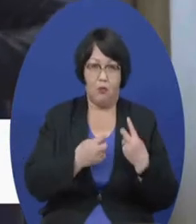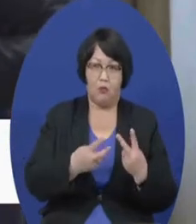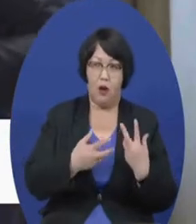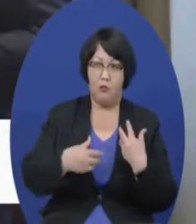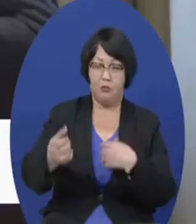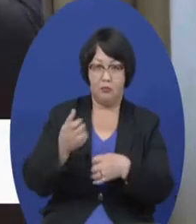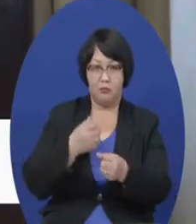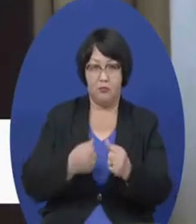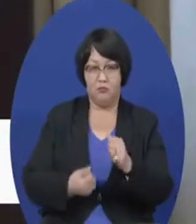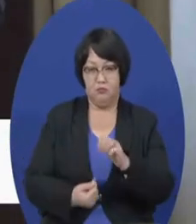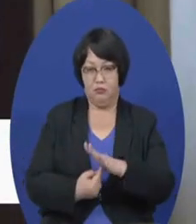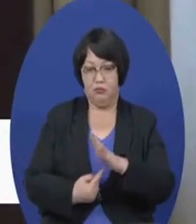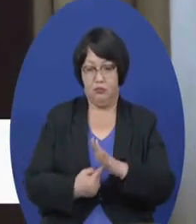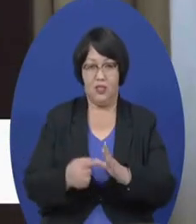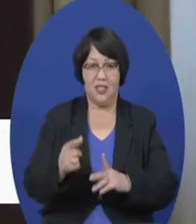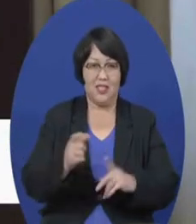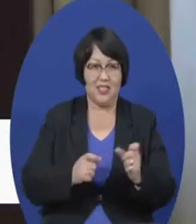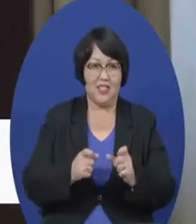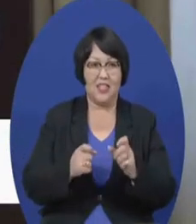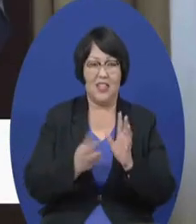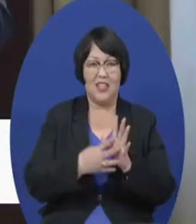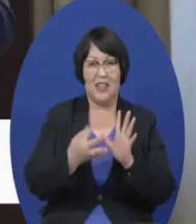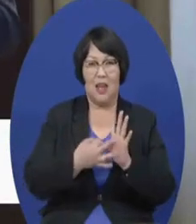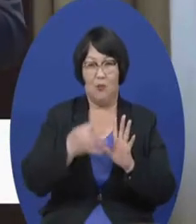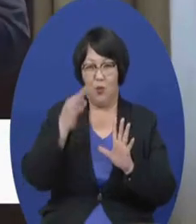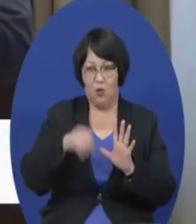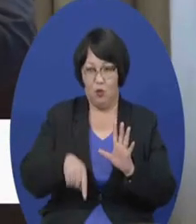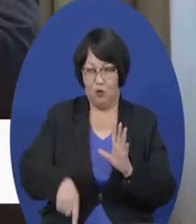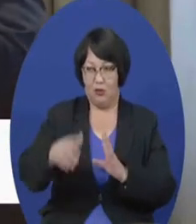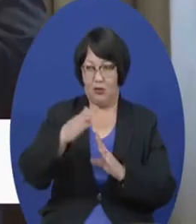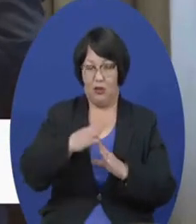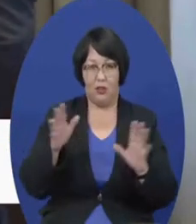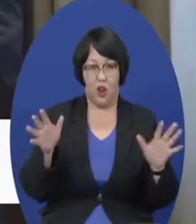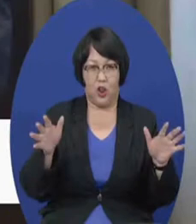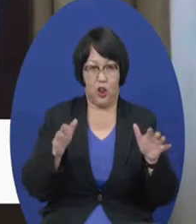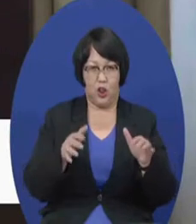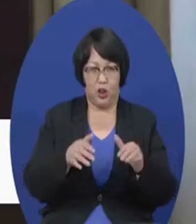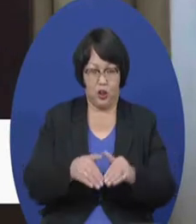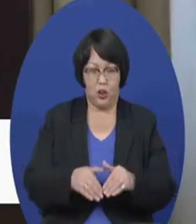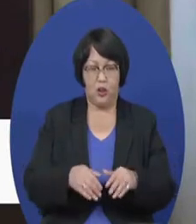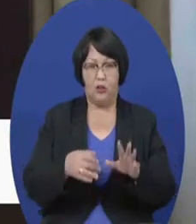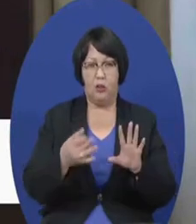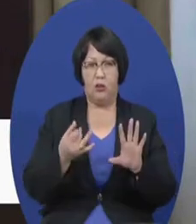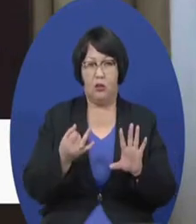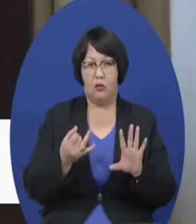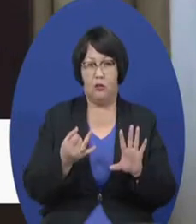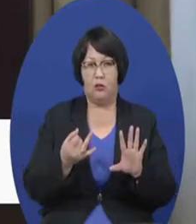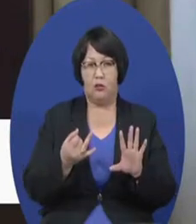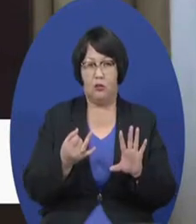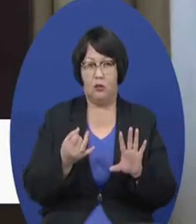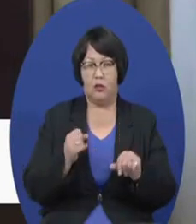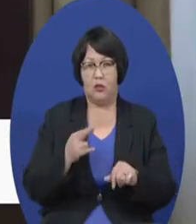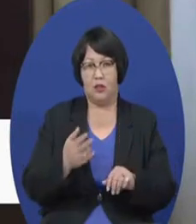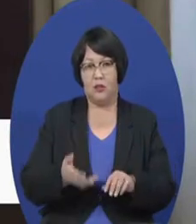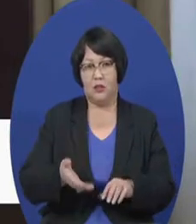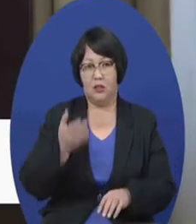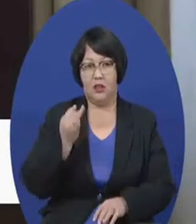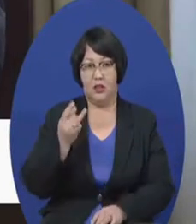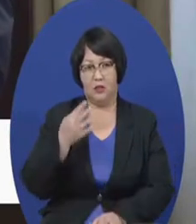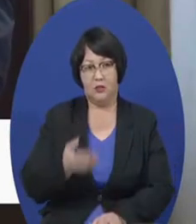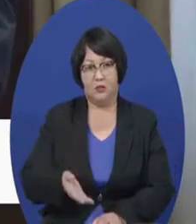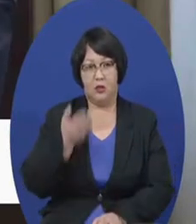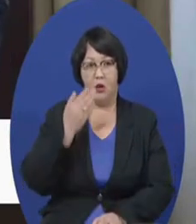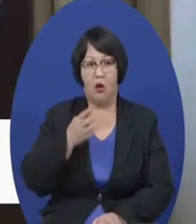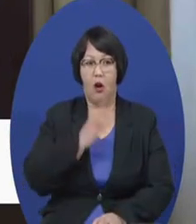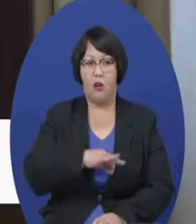бид энэ эдийн засаг 98% хөрөнгөдөж аялал энэ 607 сая долларын орлого тэр